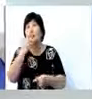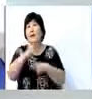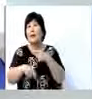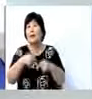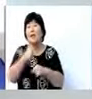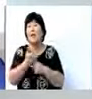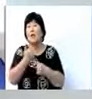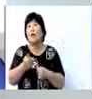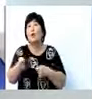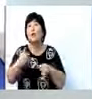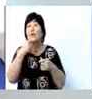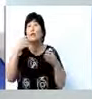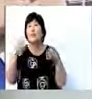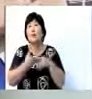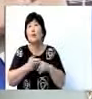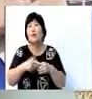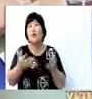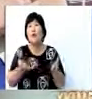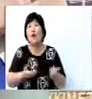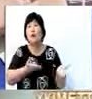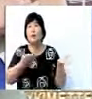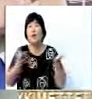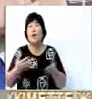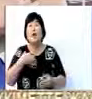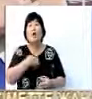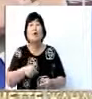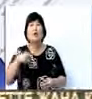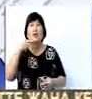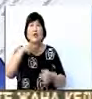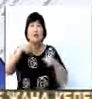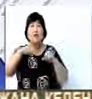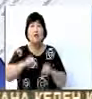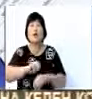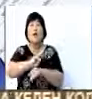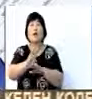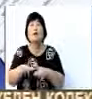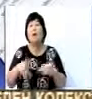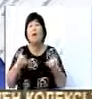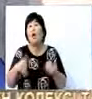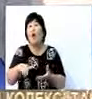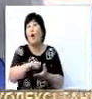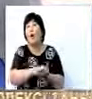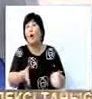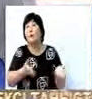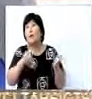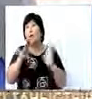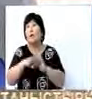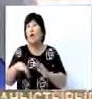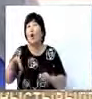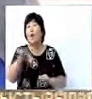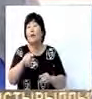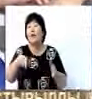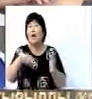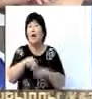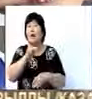мәселелердің бірі. Бұл ретте жетекші партия осындай қабылдаулар арқылы түйткілдің тиімді шешілуін қамтамасыз етіп келеді. Қоғамдық қабылдау аясында облыстық және